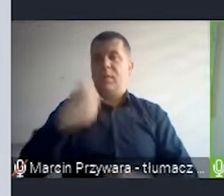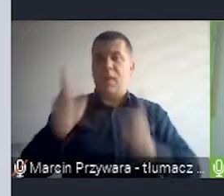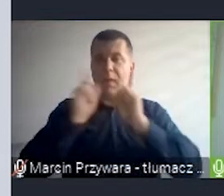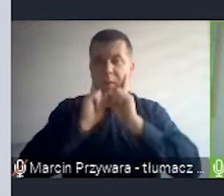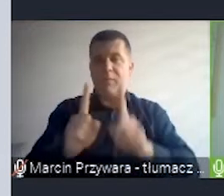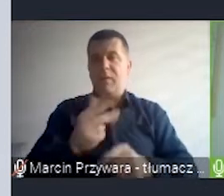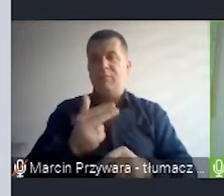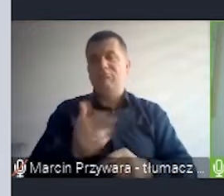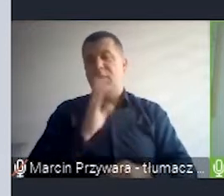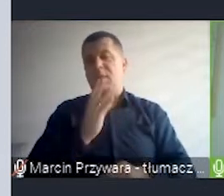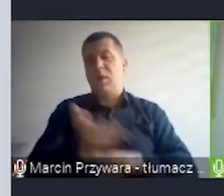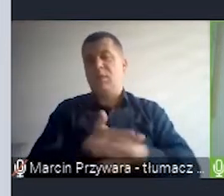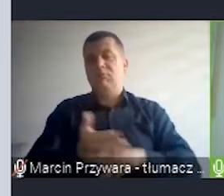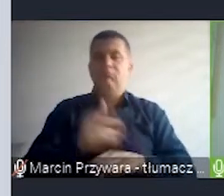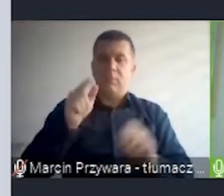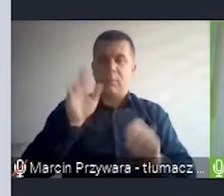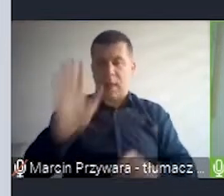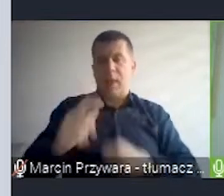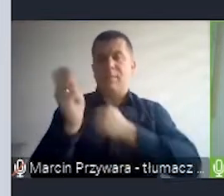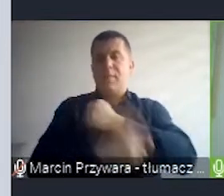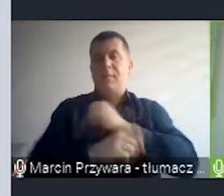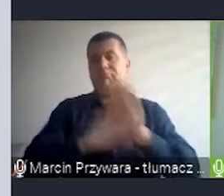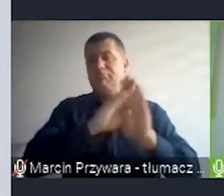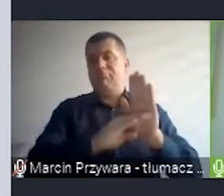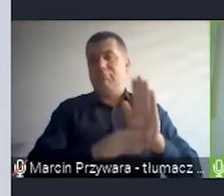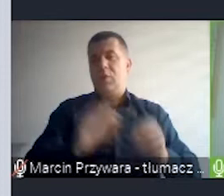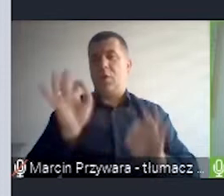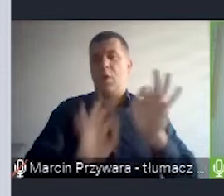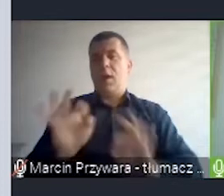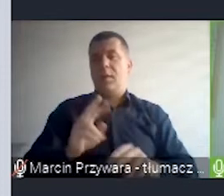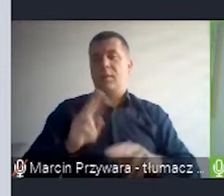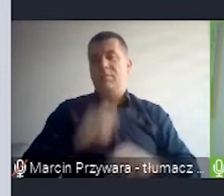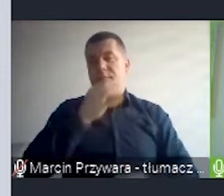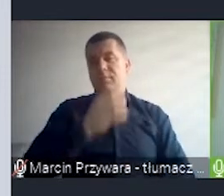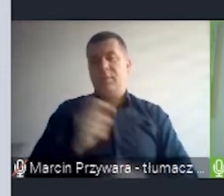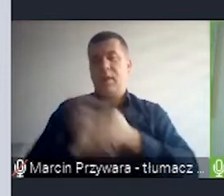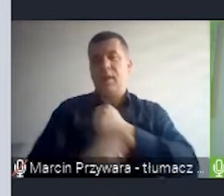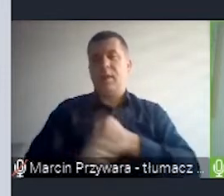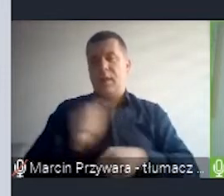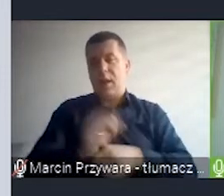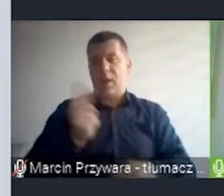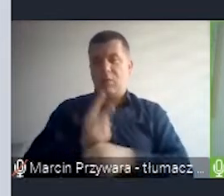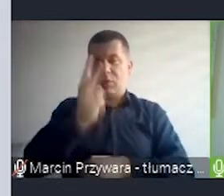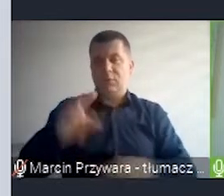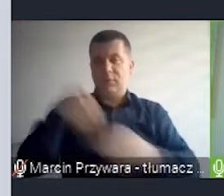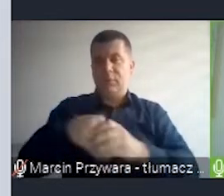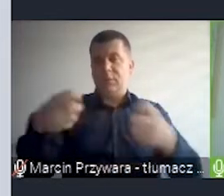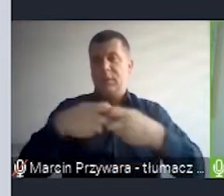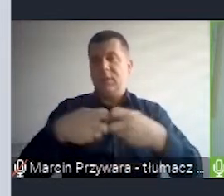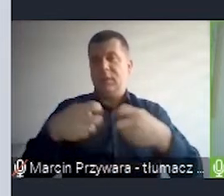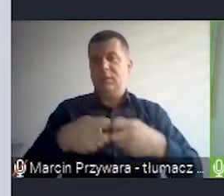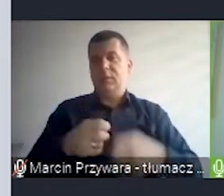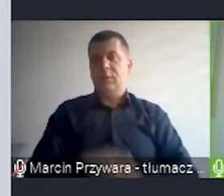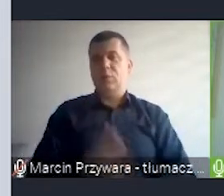i nadużycia mają swój taryfikator korekt. Ten taryfikator jest dostępny w internecie, zmieniał